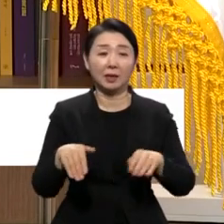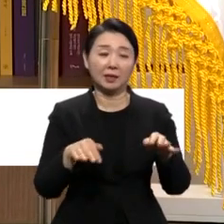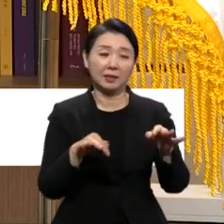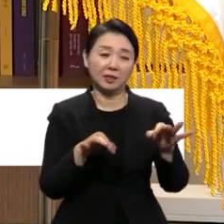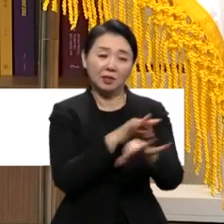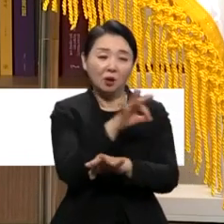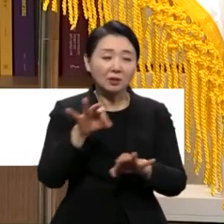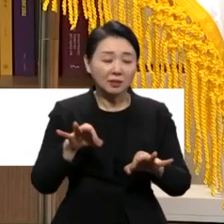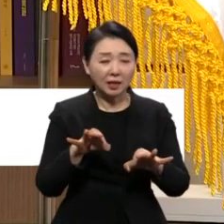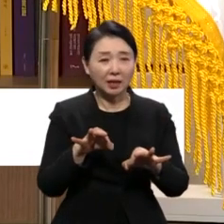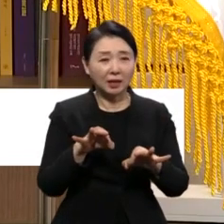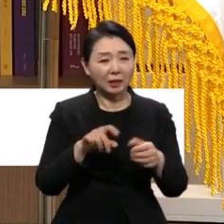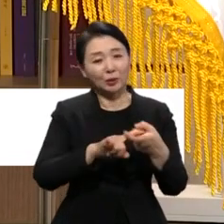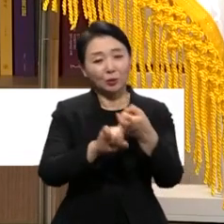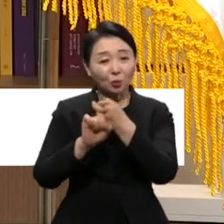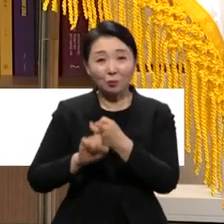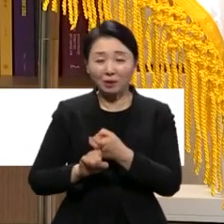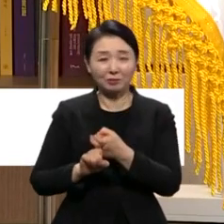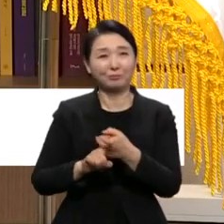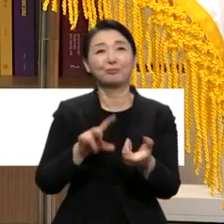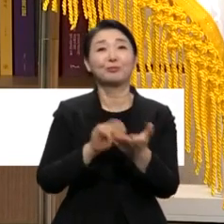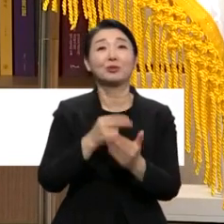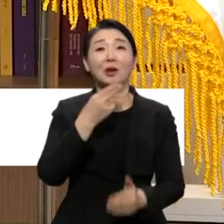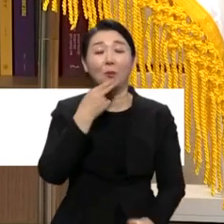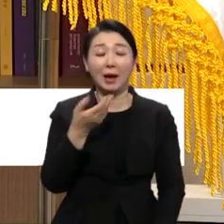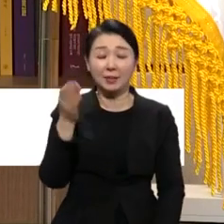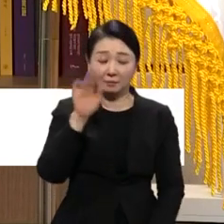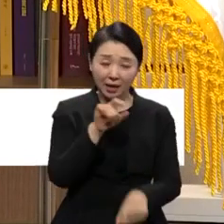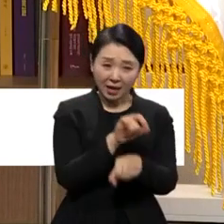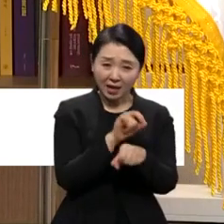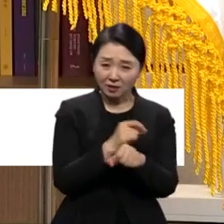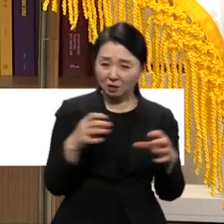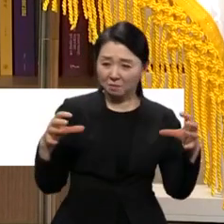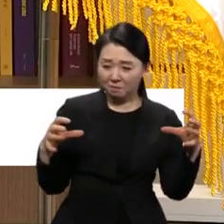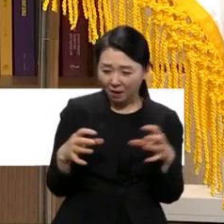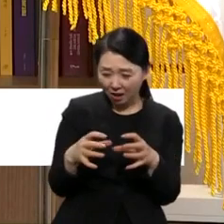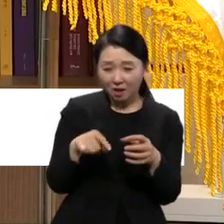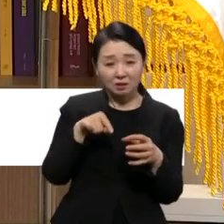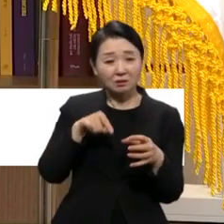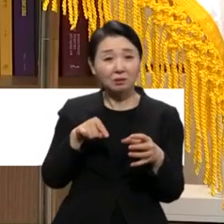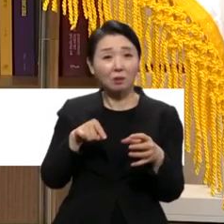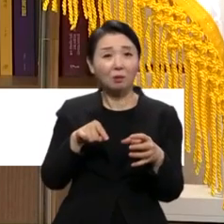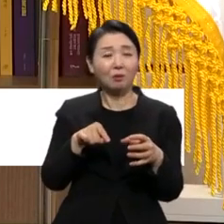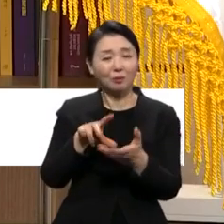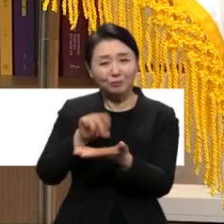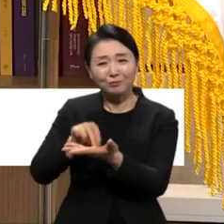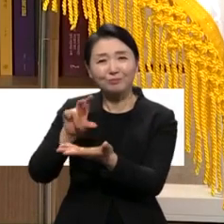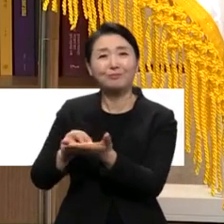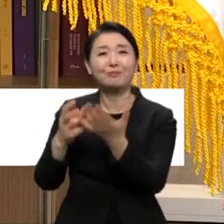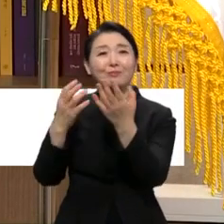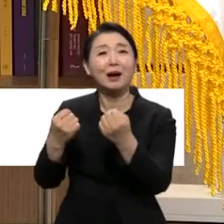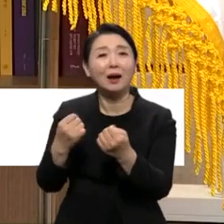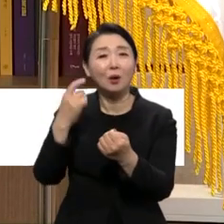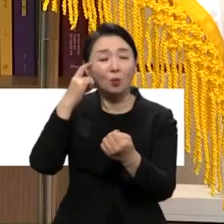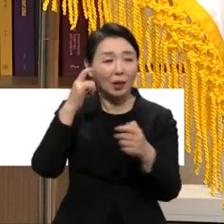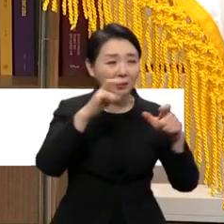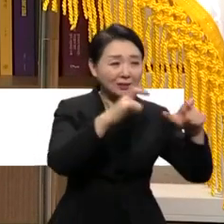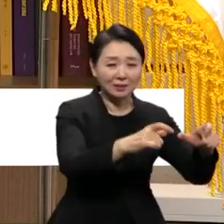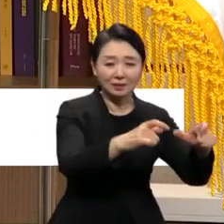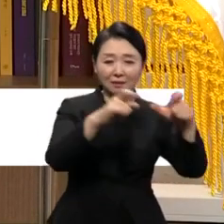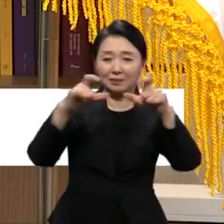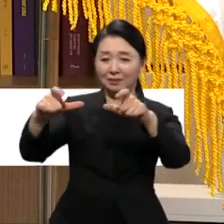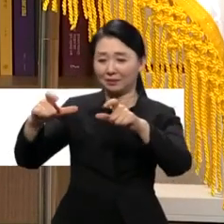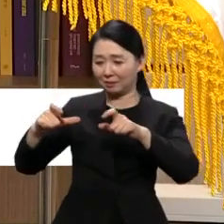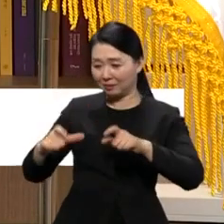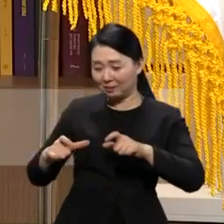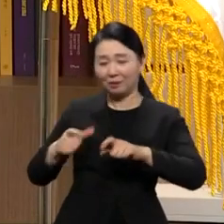없습니다. 다만 행정통합은 여러 가지 사실은 난제들이 있습니다. 왜냐하면 지역별로